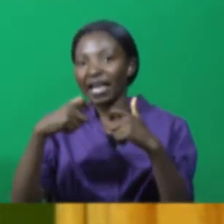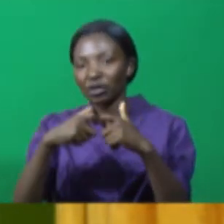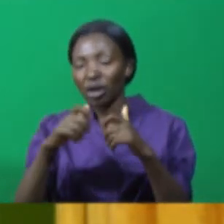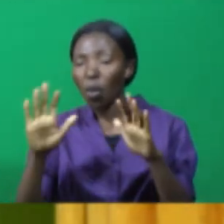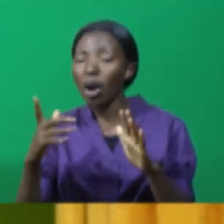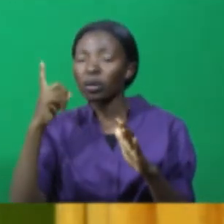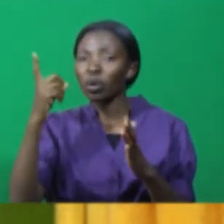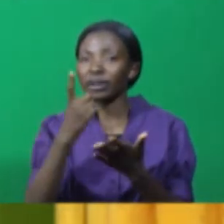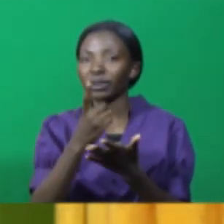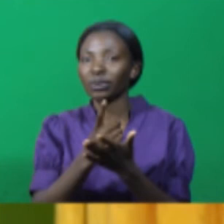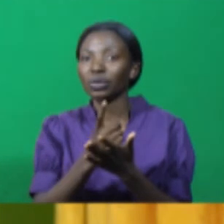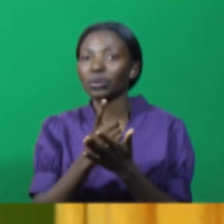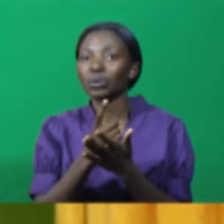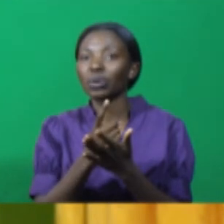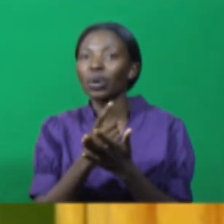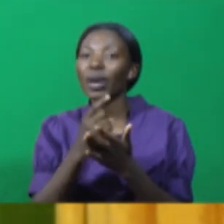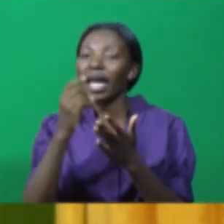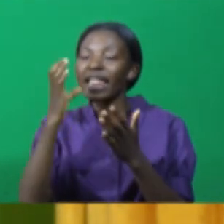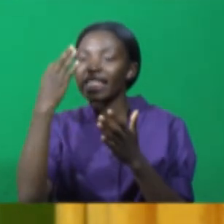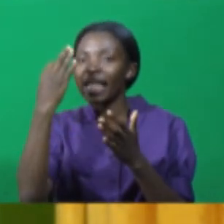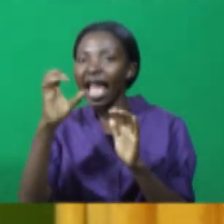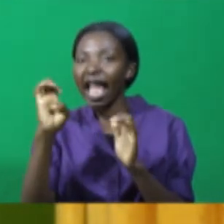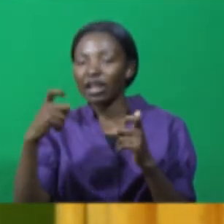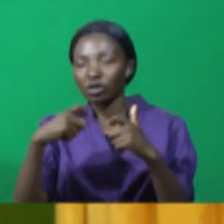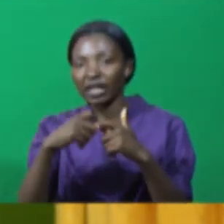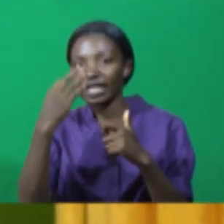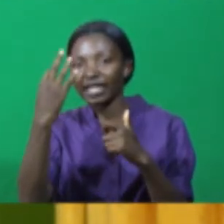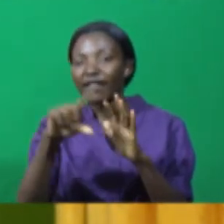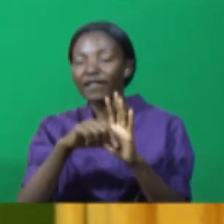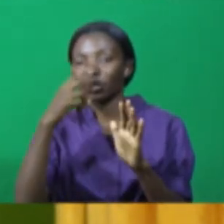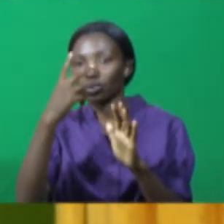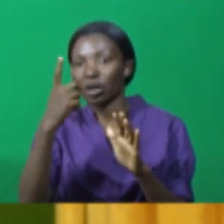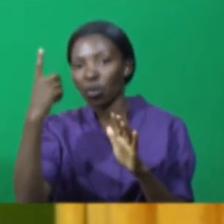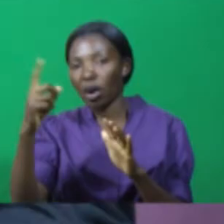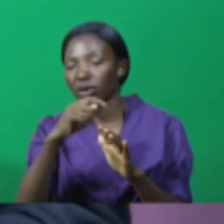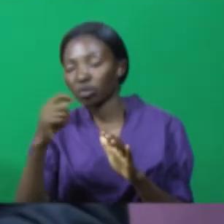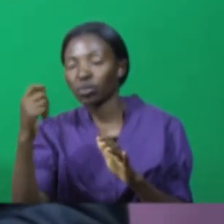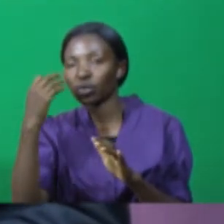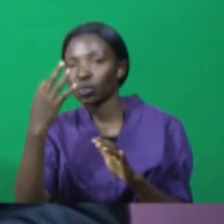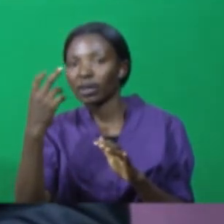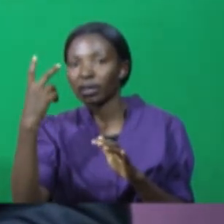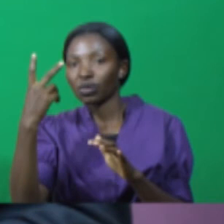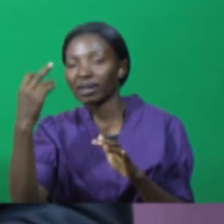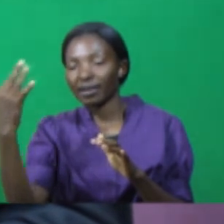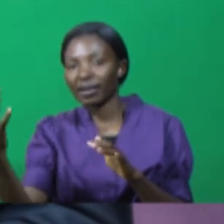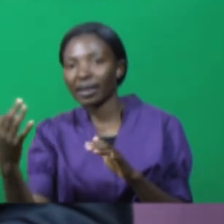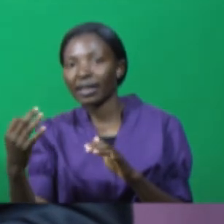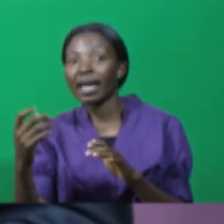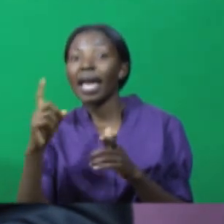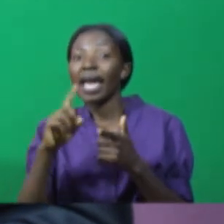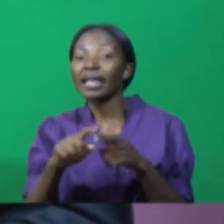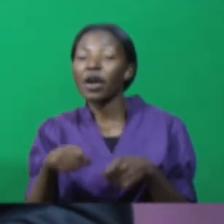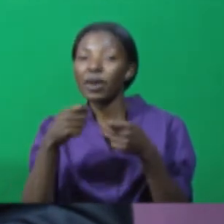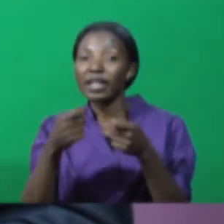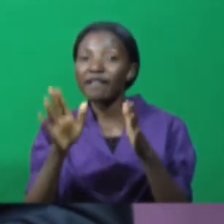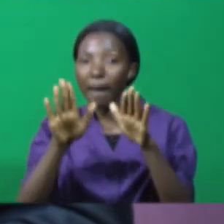naMwari. Exodus chapter 3. Verse ya 21 kuenda pa-23. Ndichapa vanhu